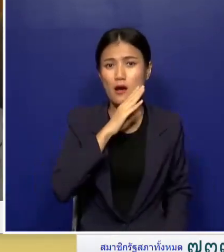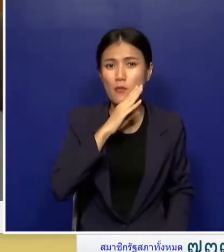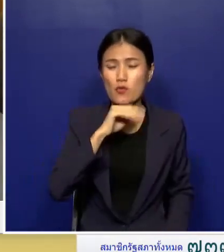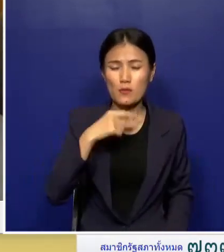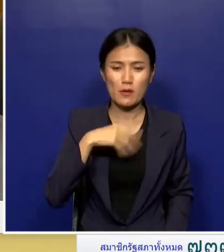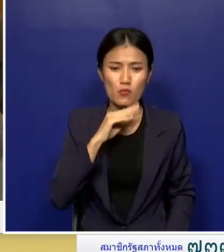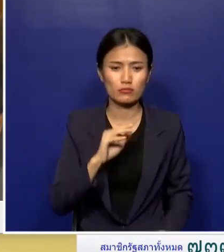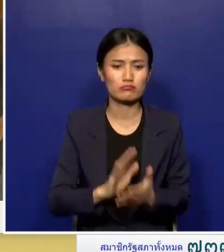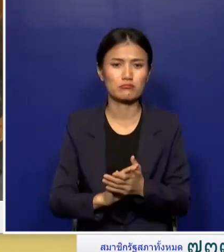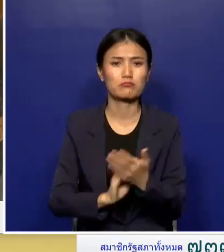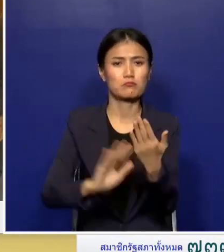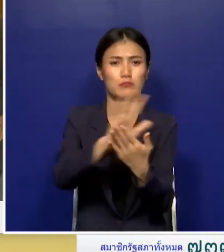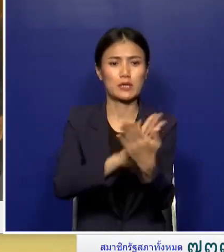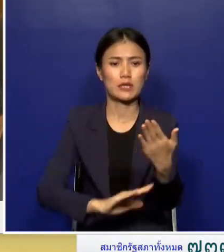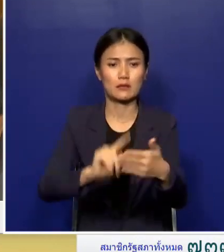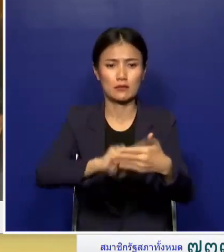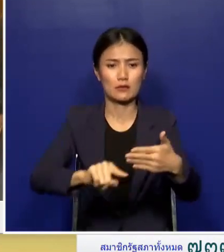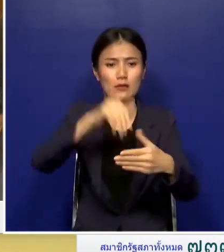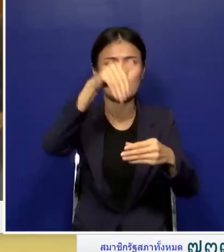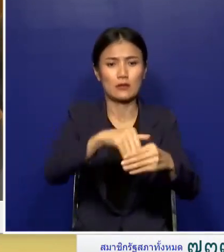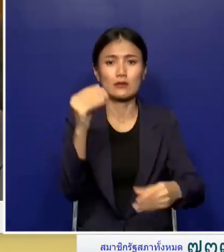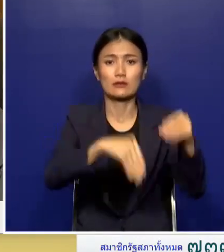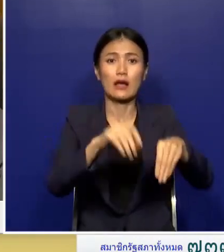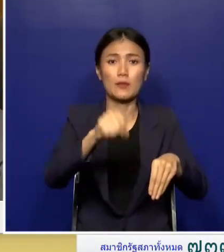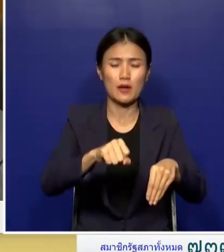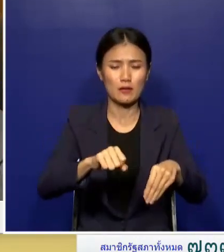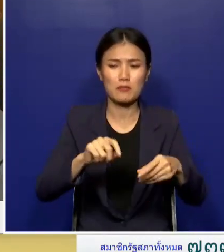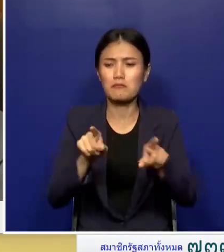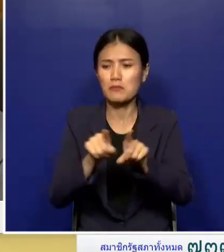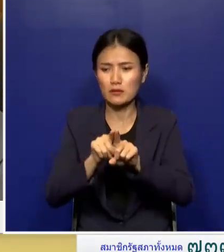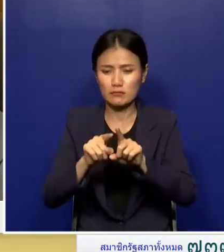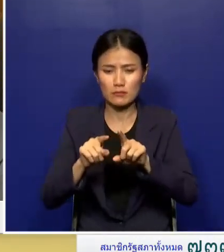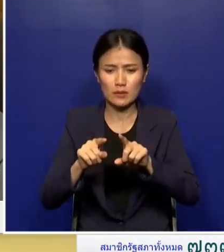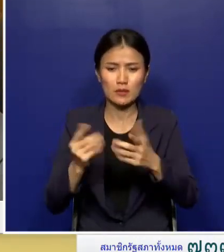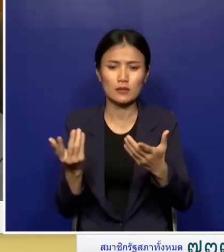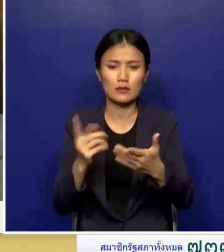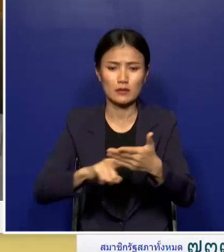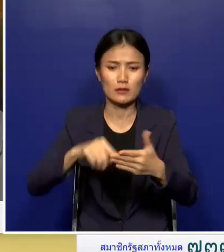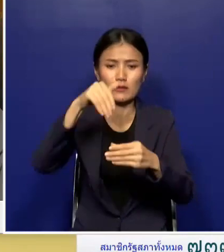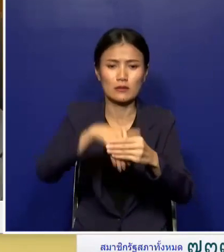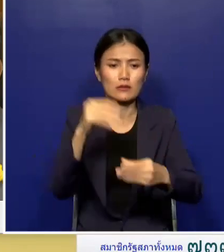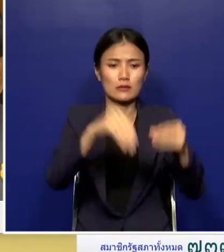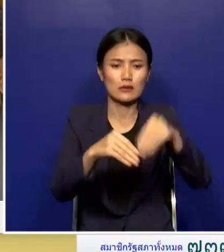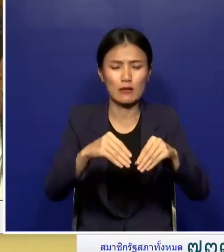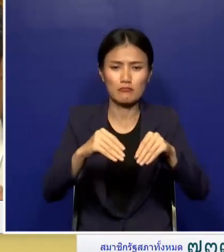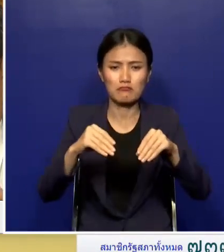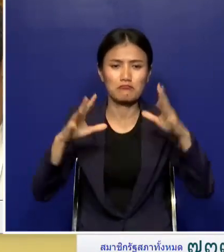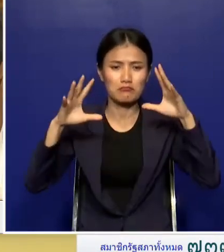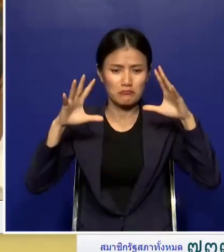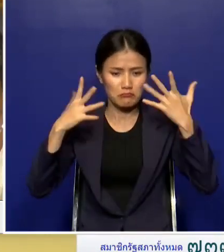านาธิบดีหรือเลือกอะไรที่เป็นประมุขของประเทศถึงจะใช้จังหวัดถึงจะใช้ประเทศเป็นเขตเลือกตั้งแล้ว